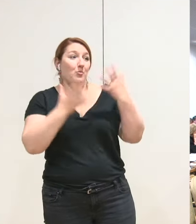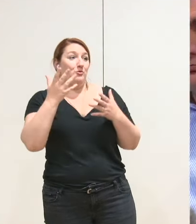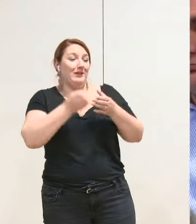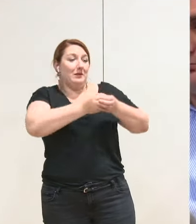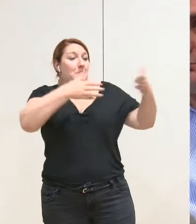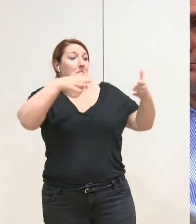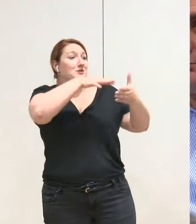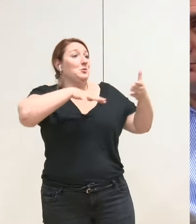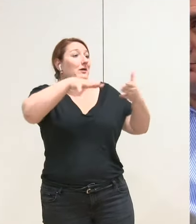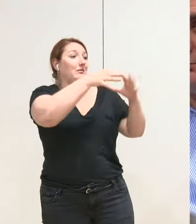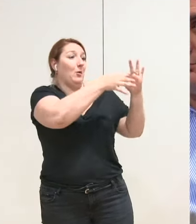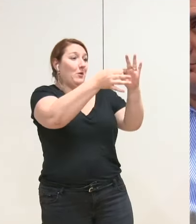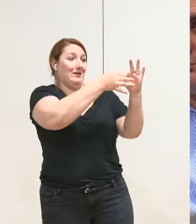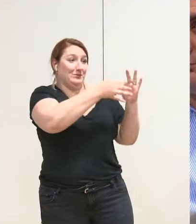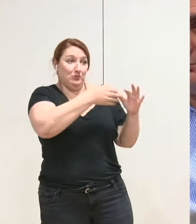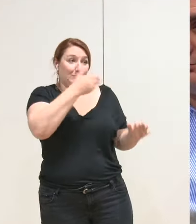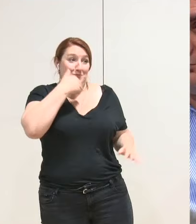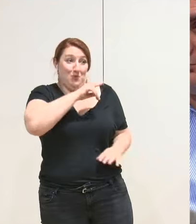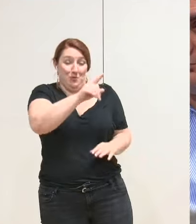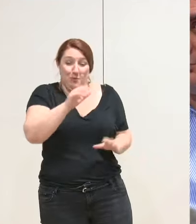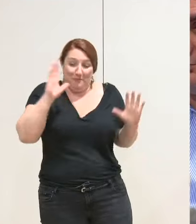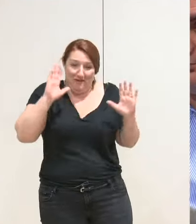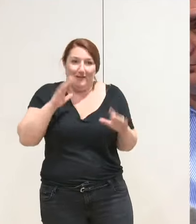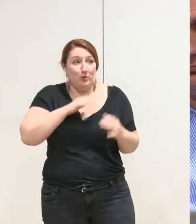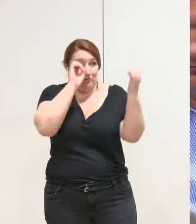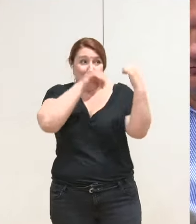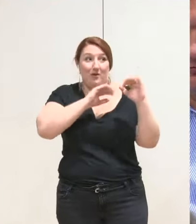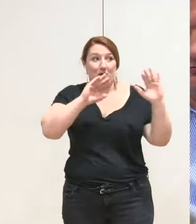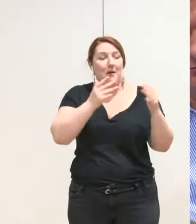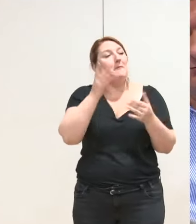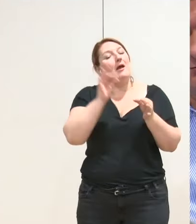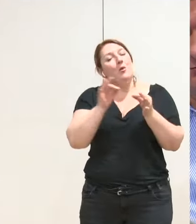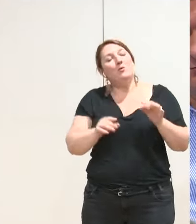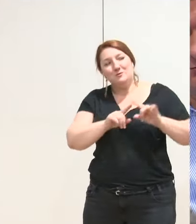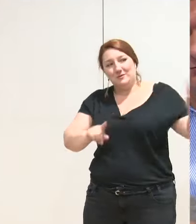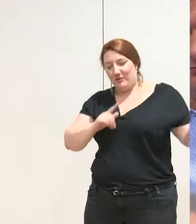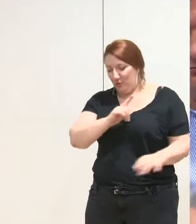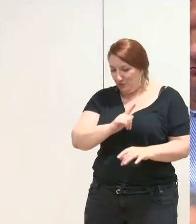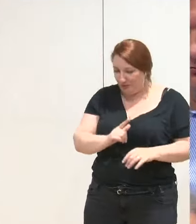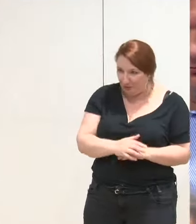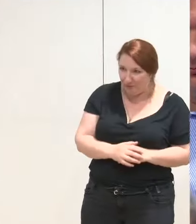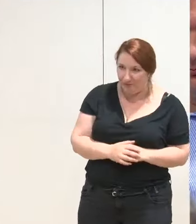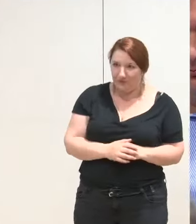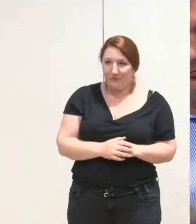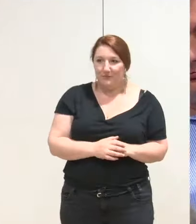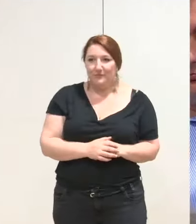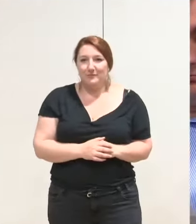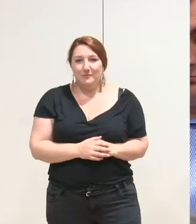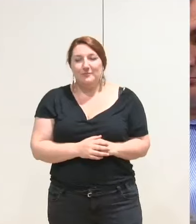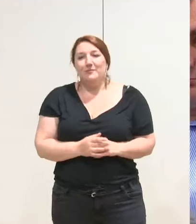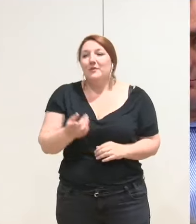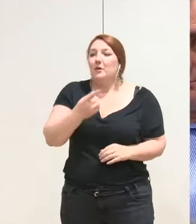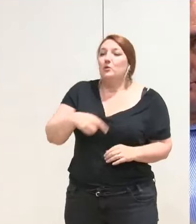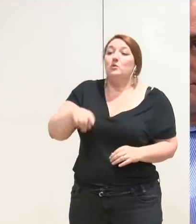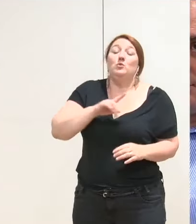mais je suis assez d'accord avec lui mais euh par contre j'en tire pas la même conclusion c'est que pour notre part nous